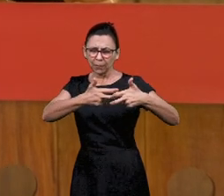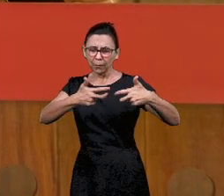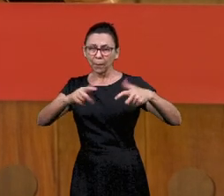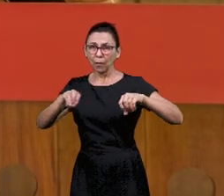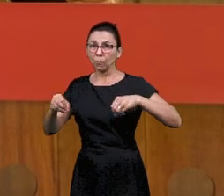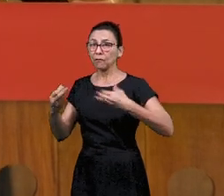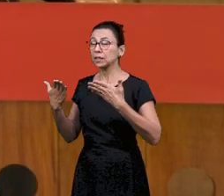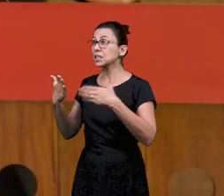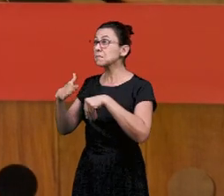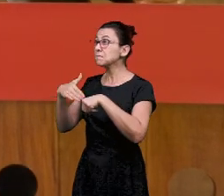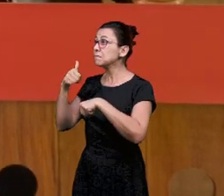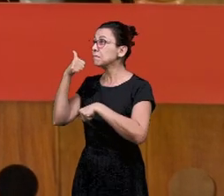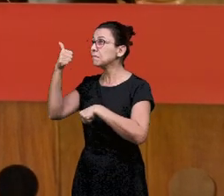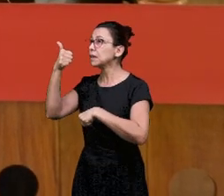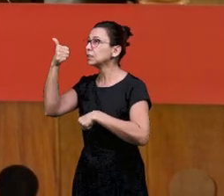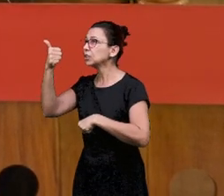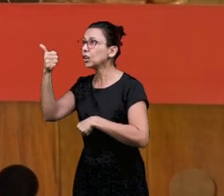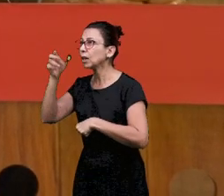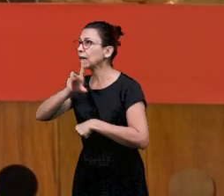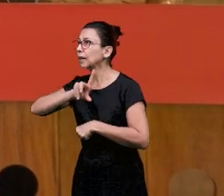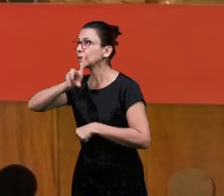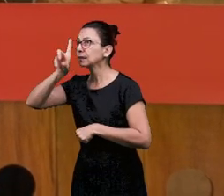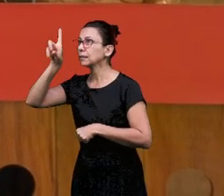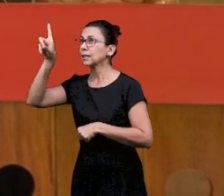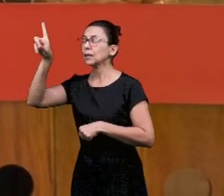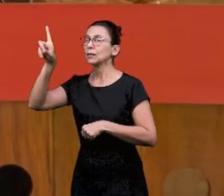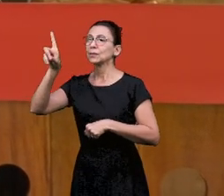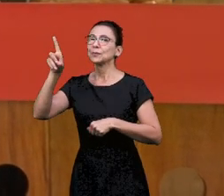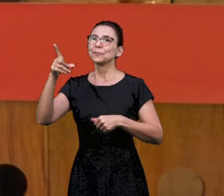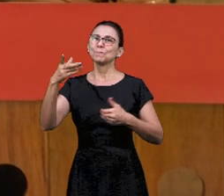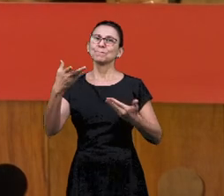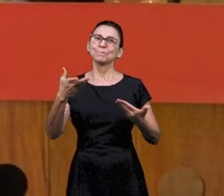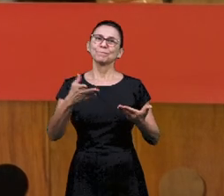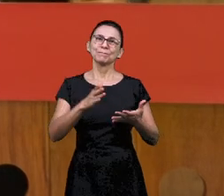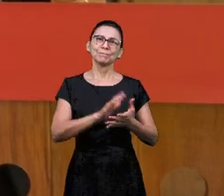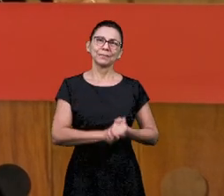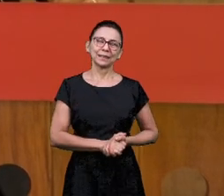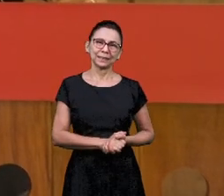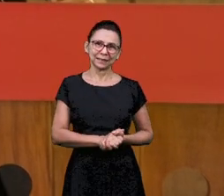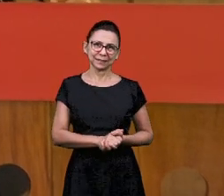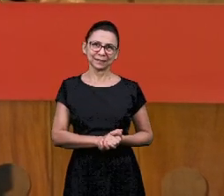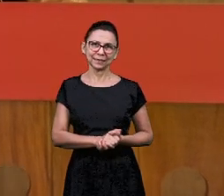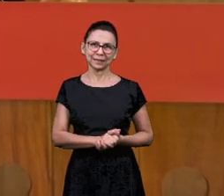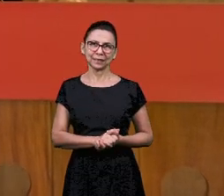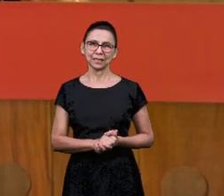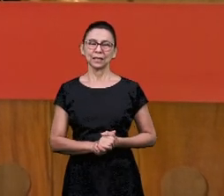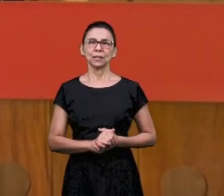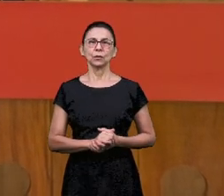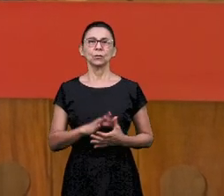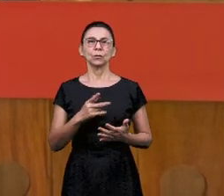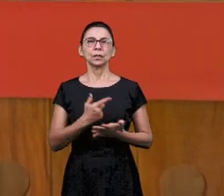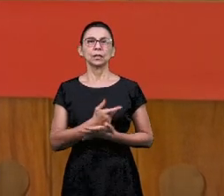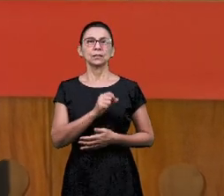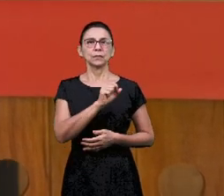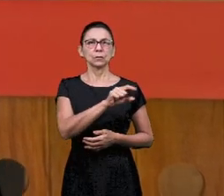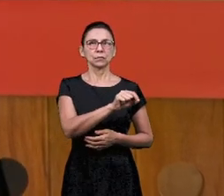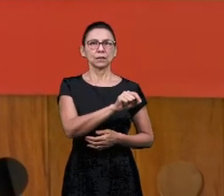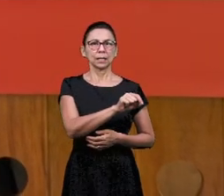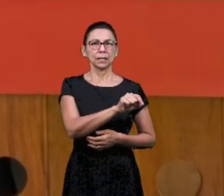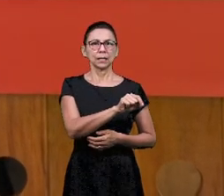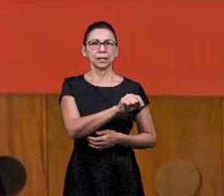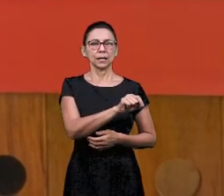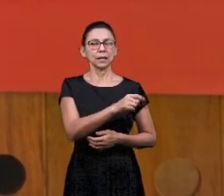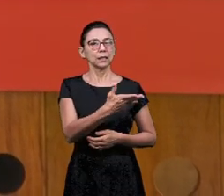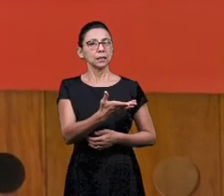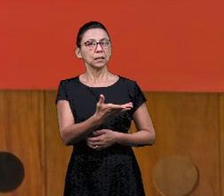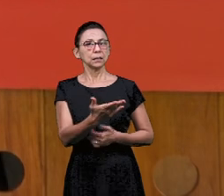le roi, il a ramené et il a tué le peuple. Regardez, il a enlevé le péché, le